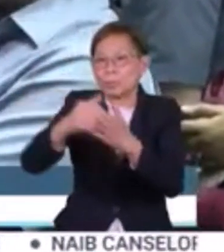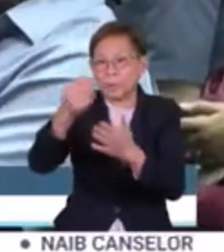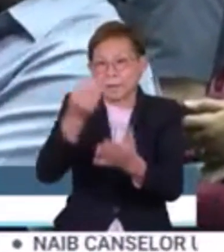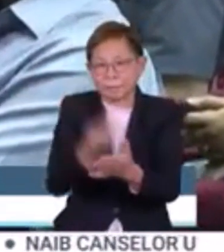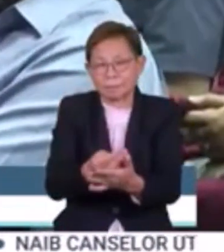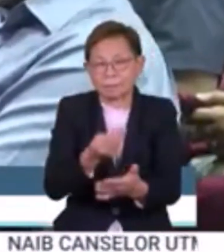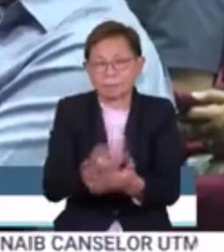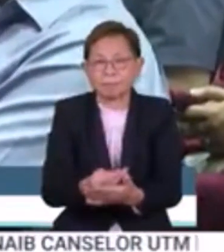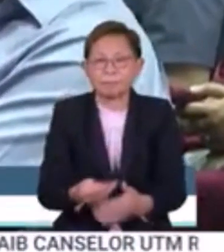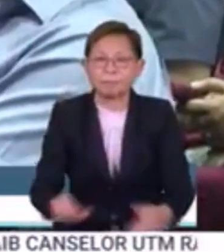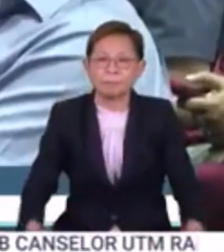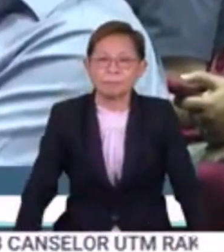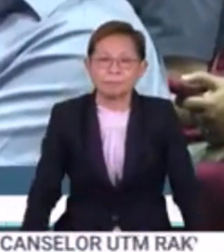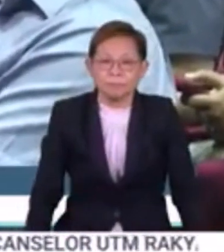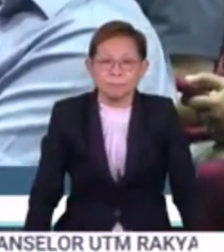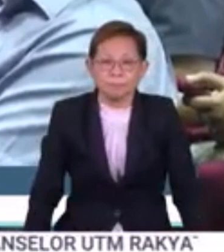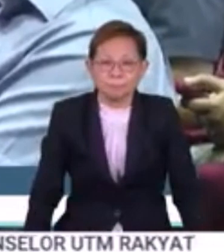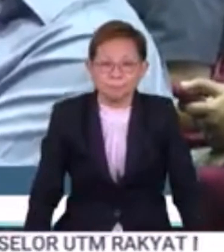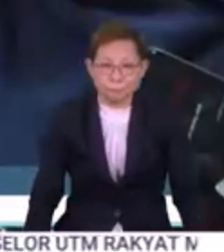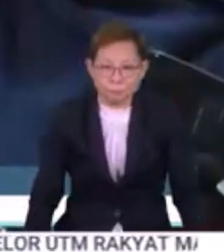RM622,000.